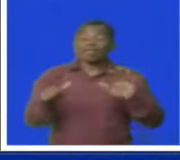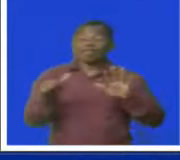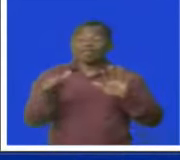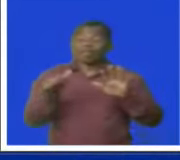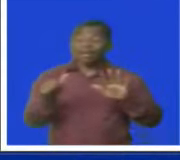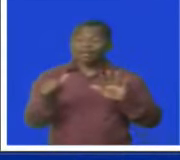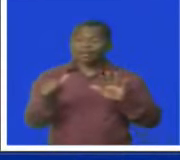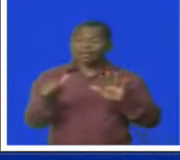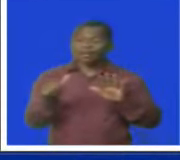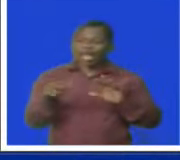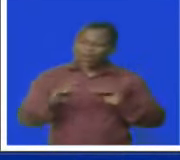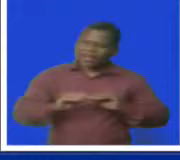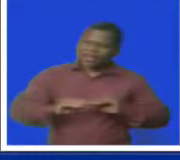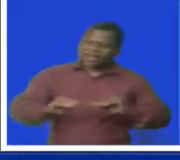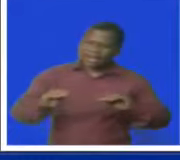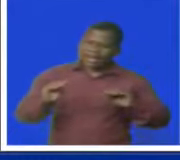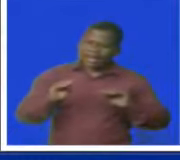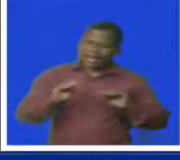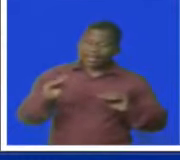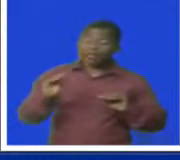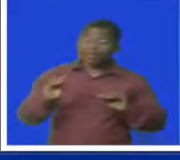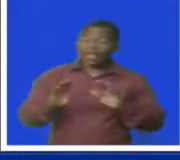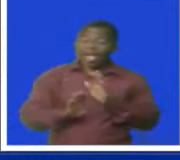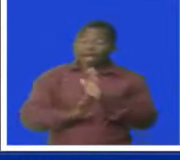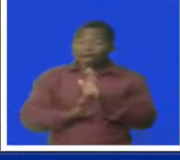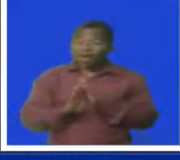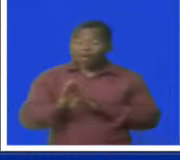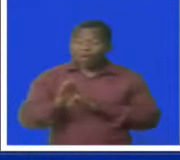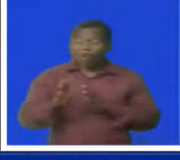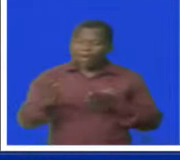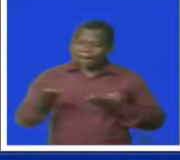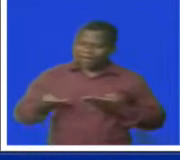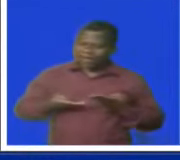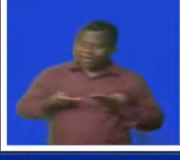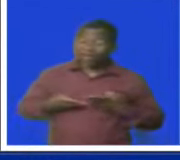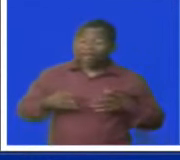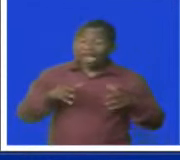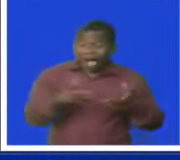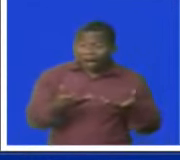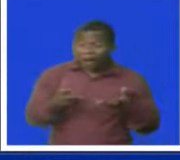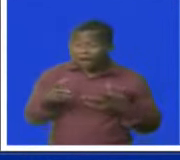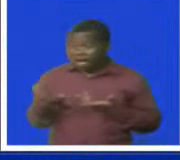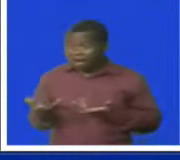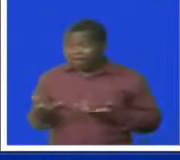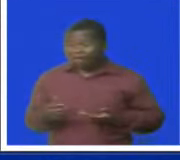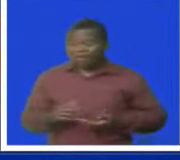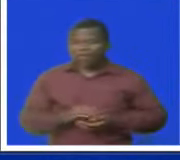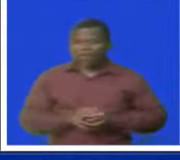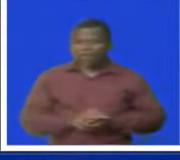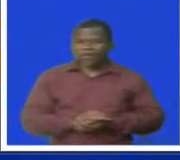tekukhulisa emabhizinisi abo. Etindzabeni kubika Phuma Phimsweli esipiki.